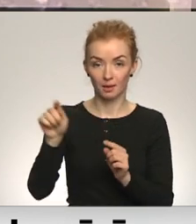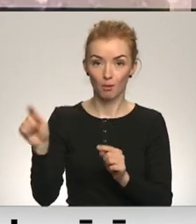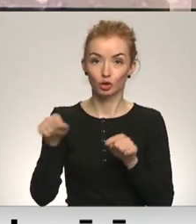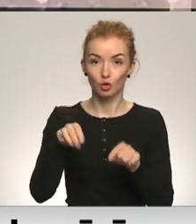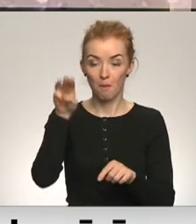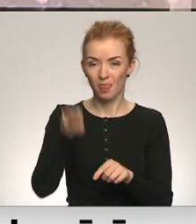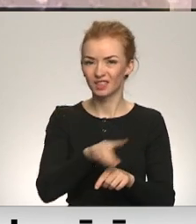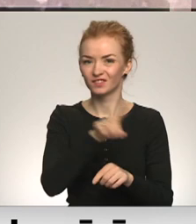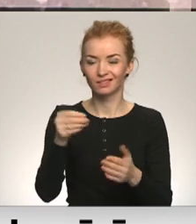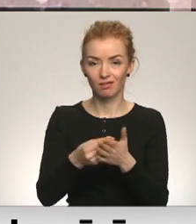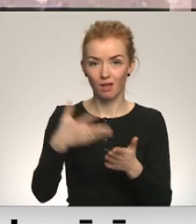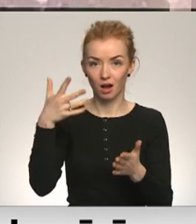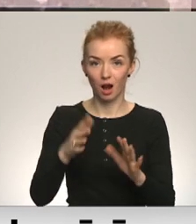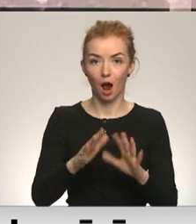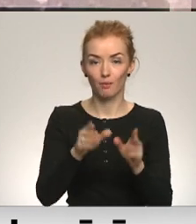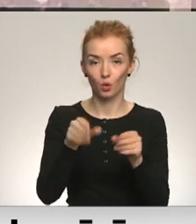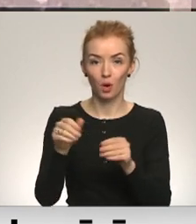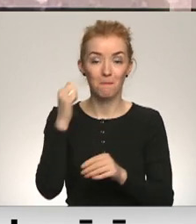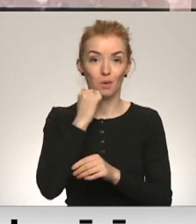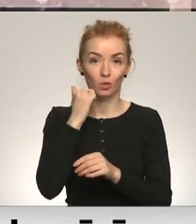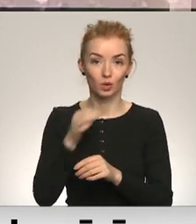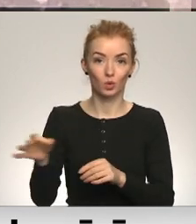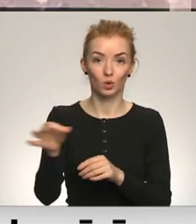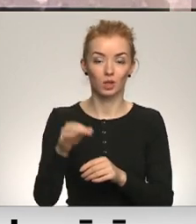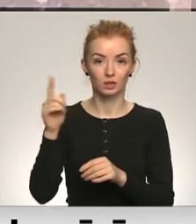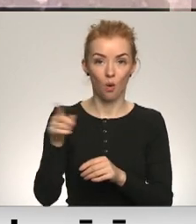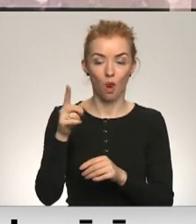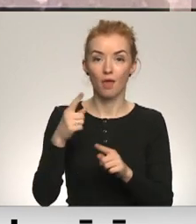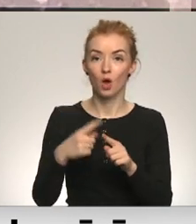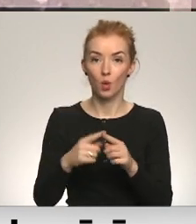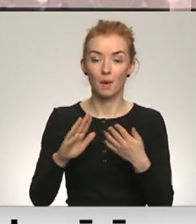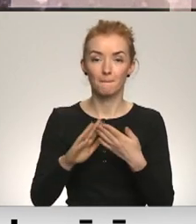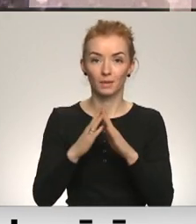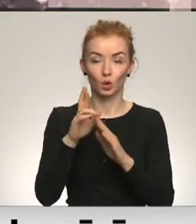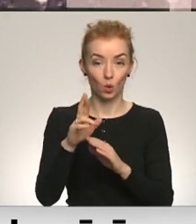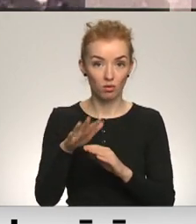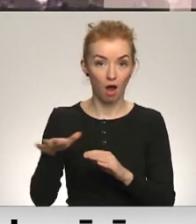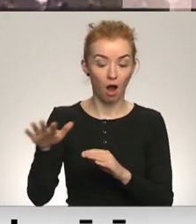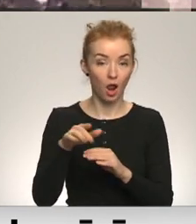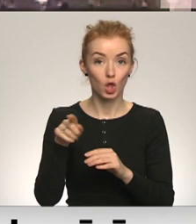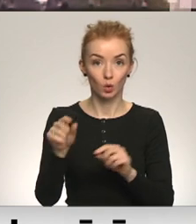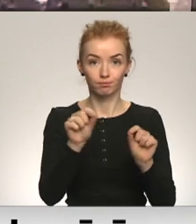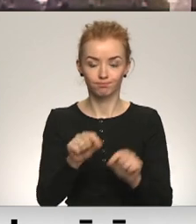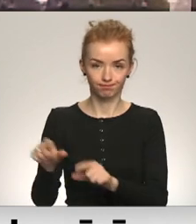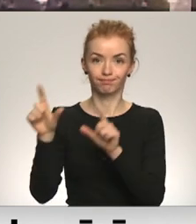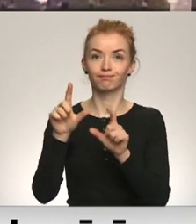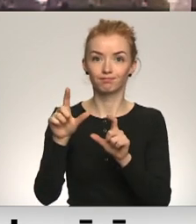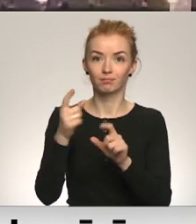Šomēnes visdārgākā apkura būs Bauskas novada Saulainē un Pils Rundālē, kur tarifs pieaudzis par